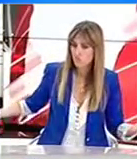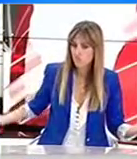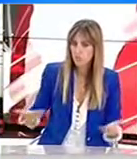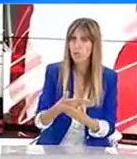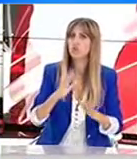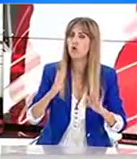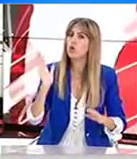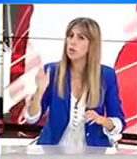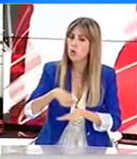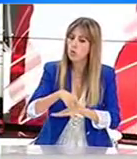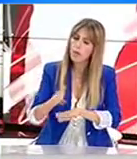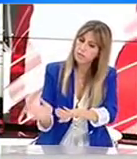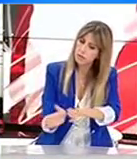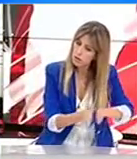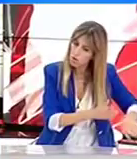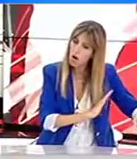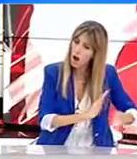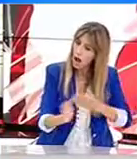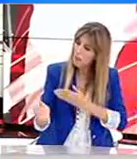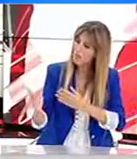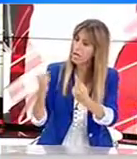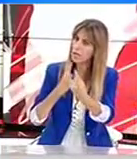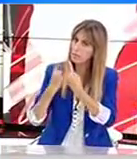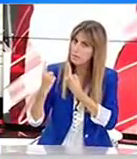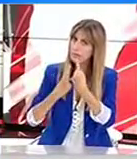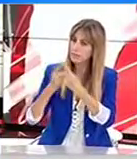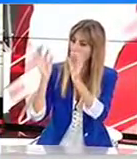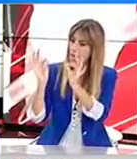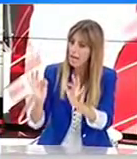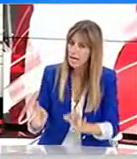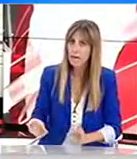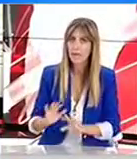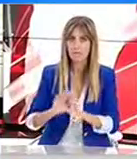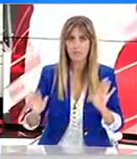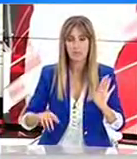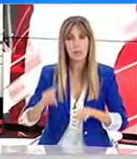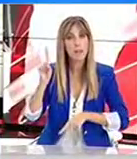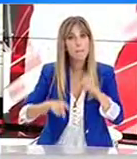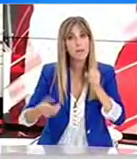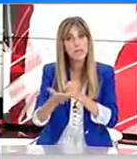που υποθήκευσε τις γιές τους. Άρα λοιπόν, τα τρία αυτά χρόνια